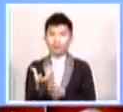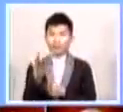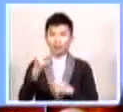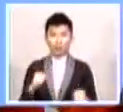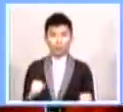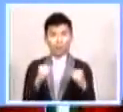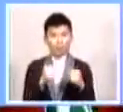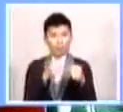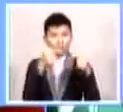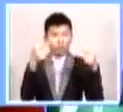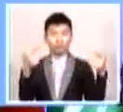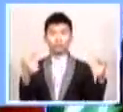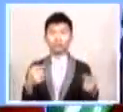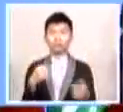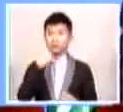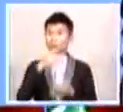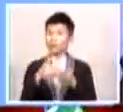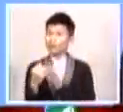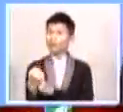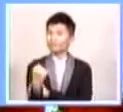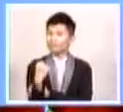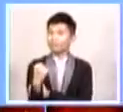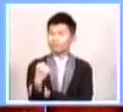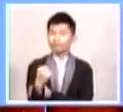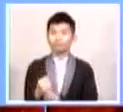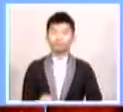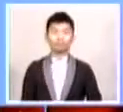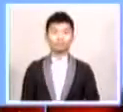强，台湾要加油啊！